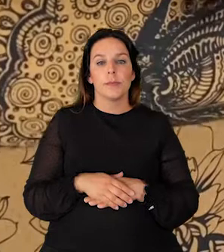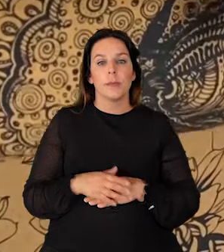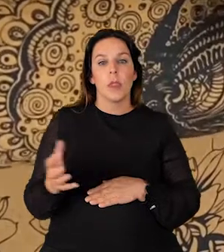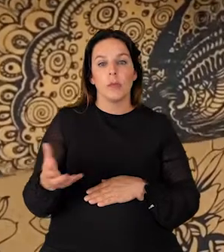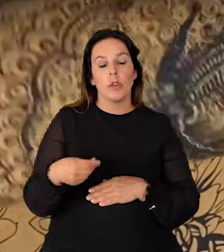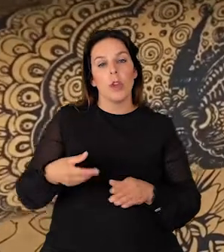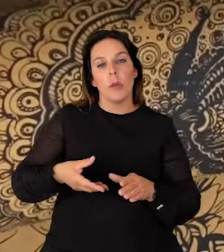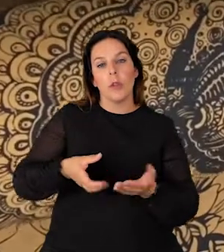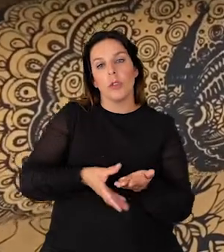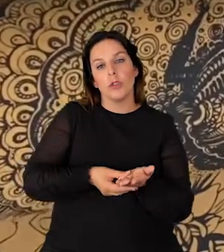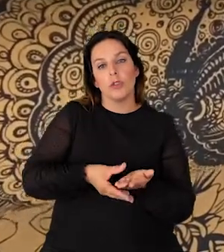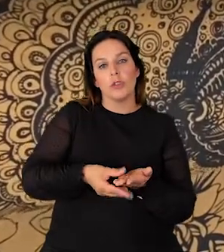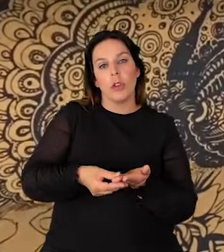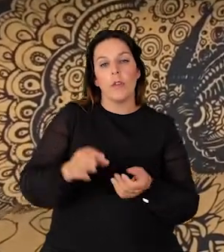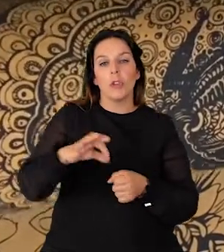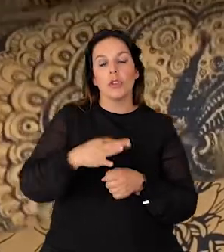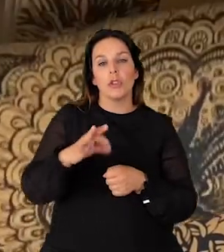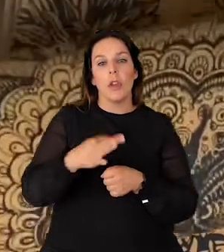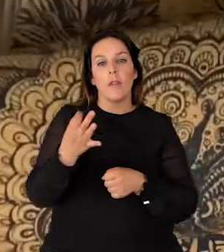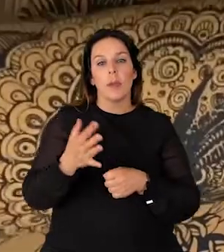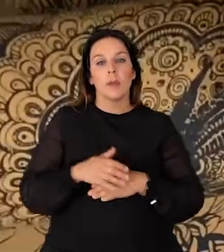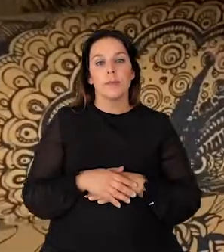Tak, i bierzemy zszywacz, zszywamy.